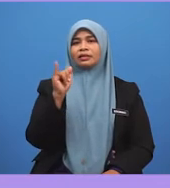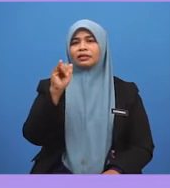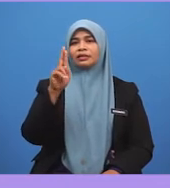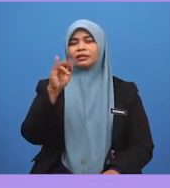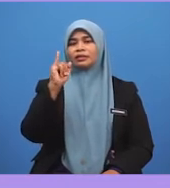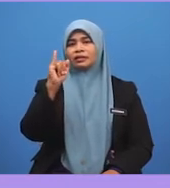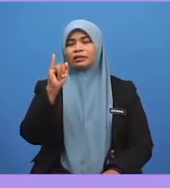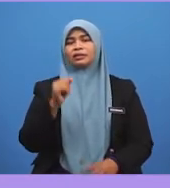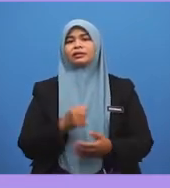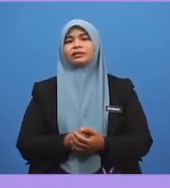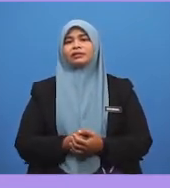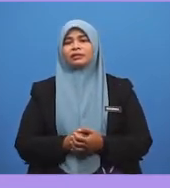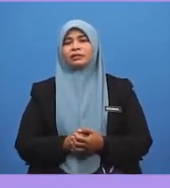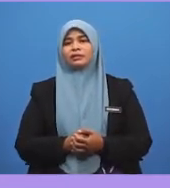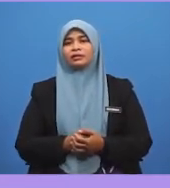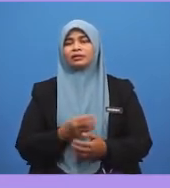kiri.